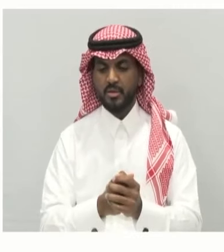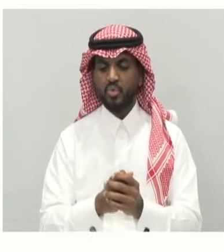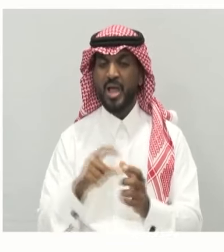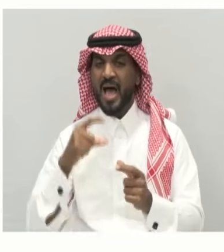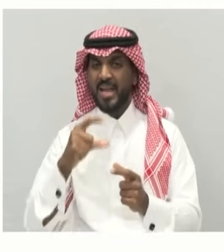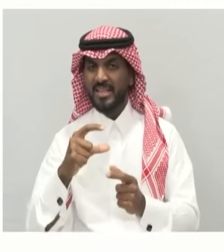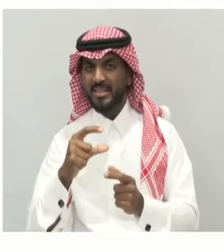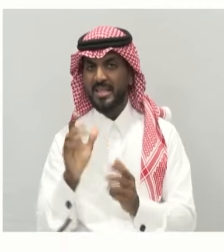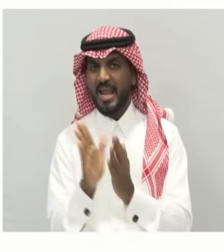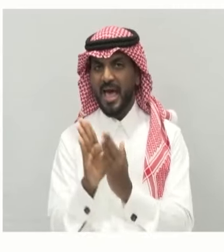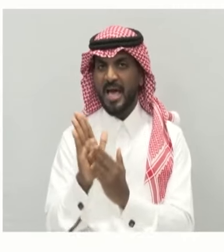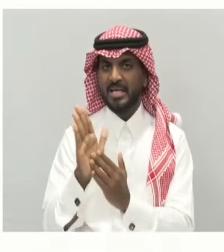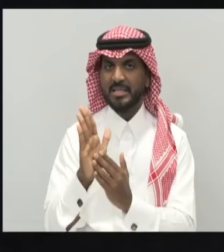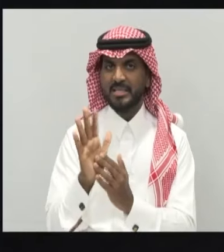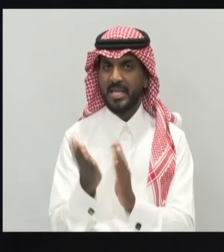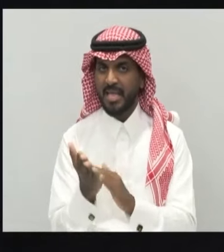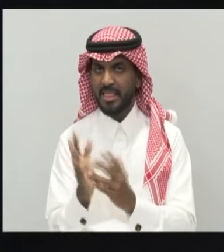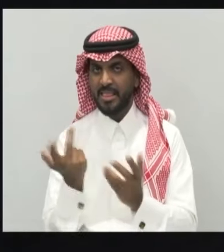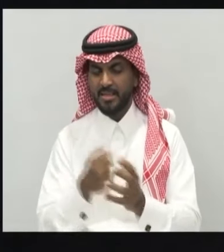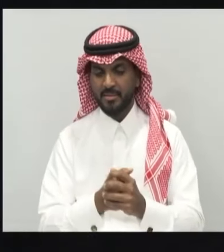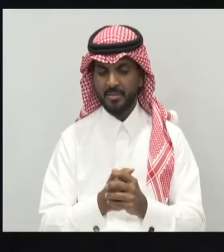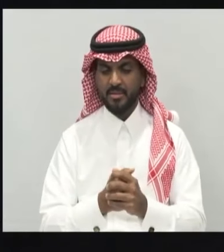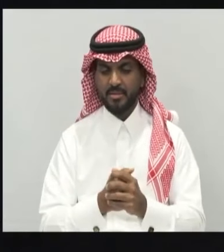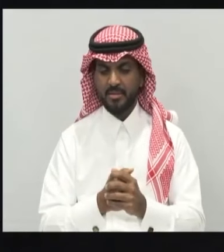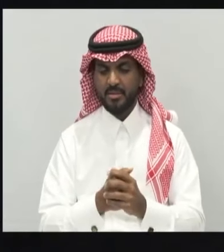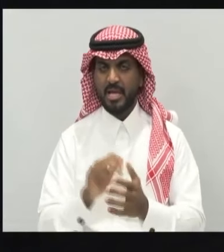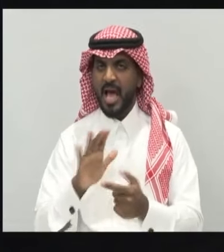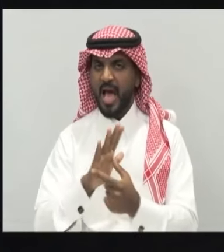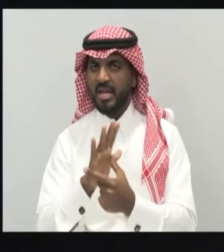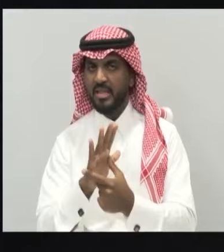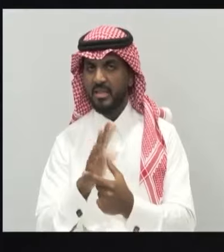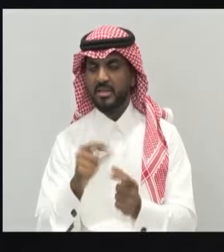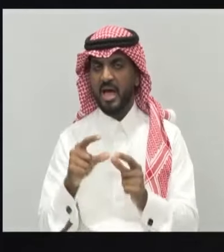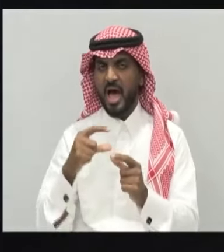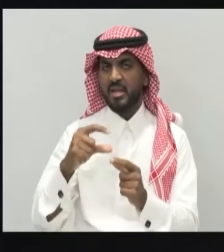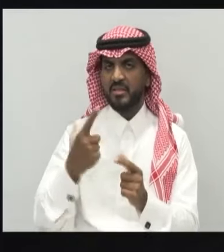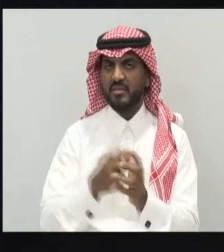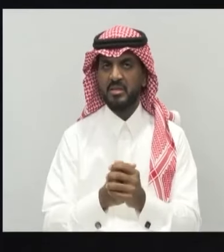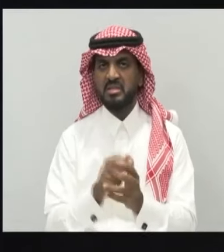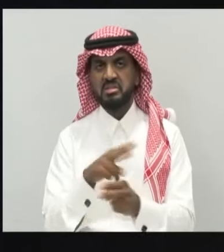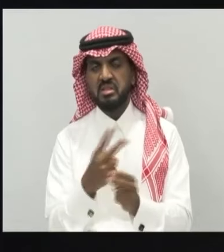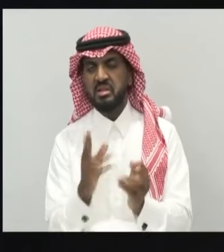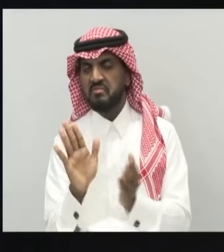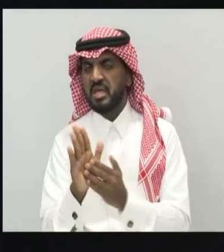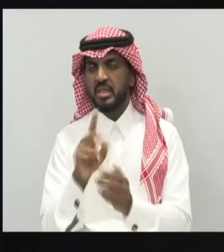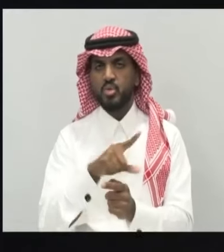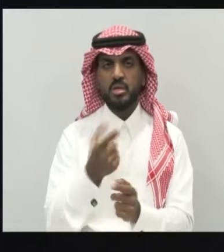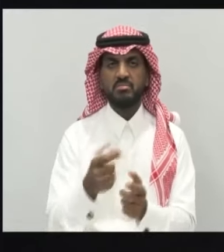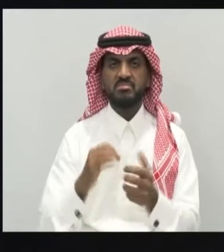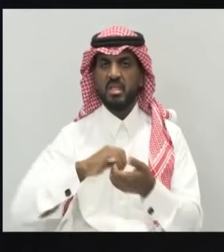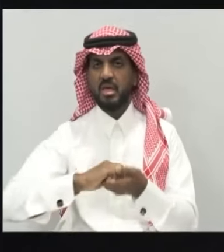اليد ما رايكم عرض راحه اليد يا ابطال تختلف من يدي الى يدك الى يد